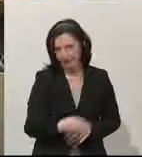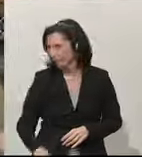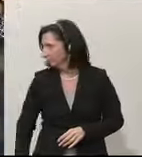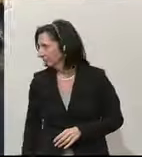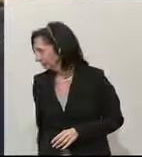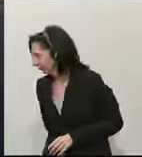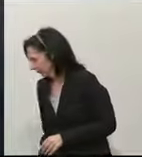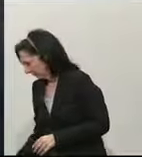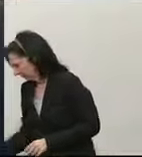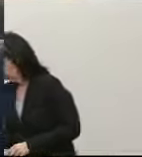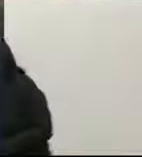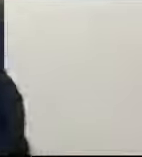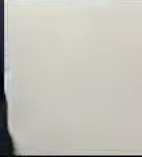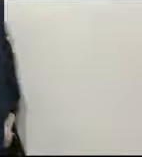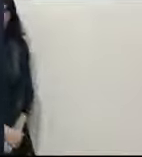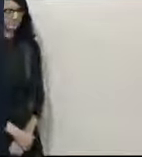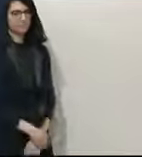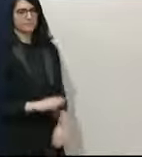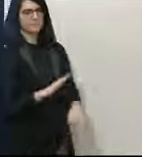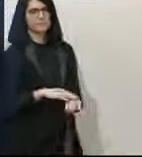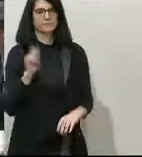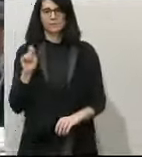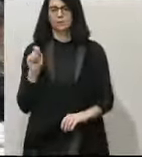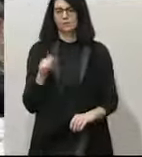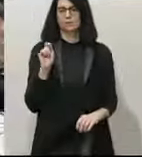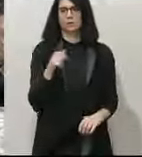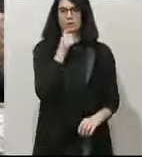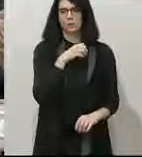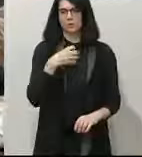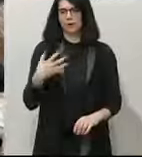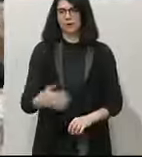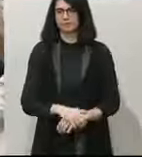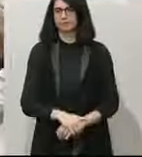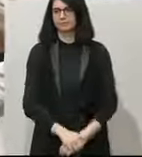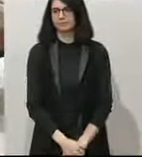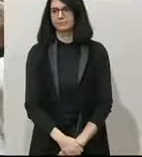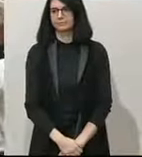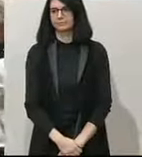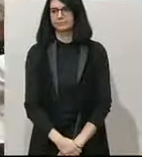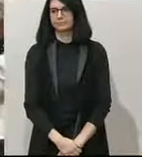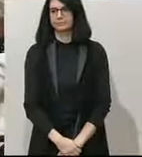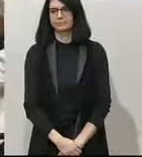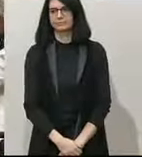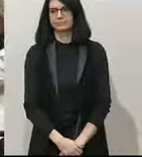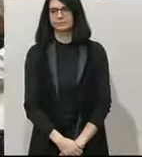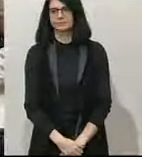Das Kapitel Wohnen im Regierungsprogramm mache Wohnen teurer, sagt Ruth Becher. Sie ist die SPÖ-Wohnsprecherin.